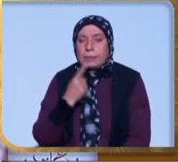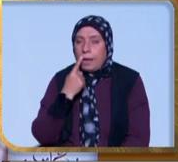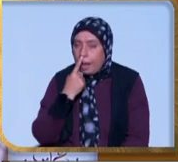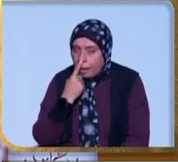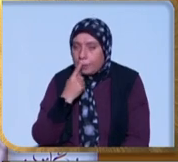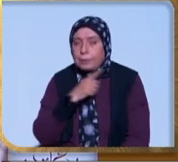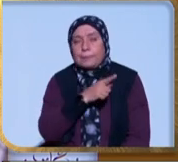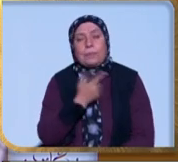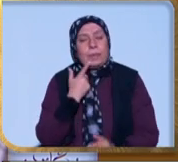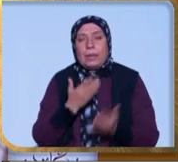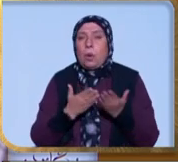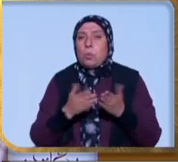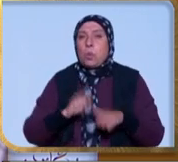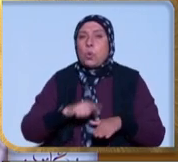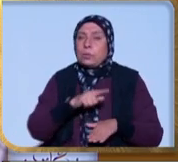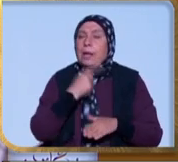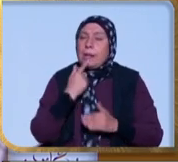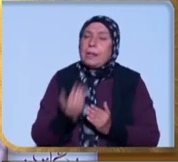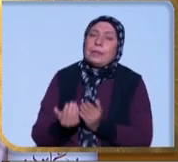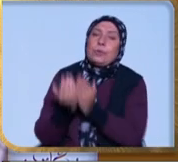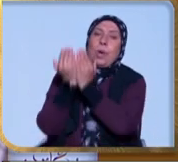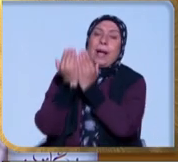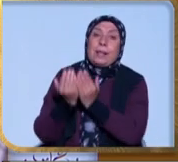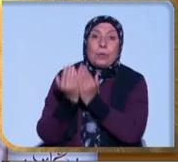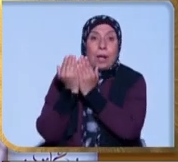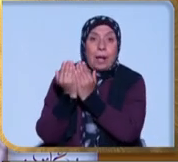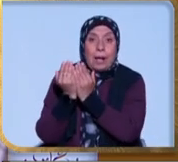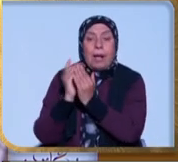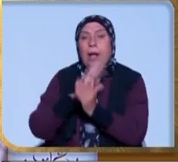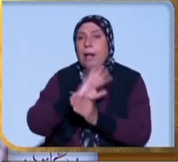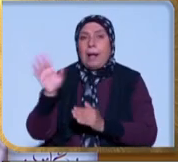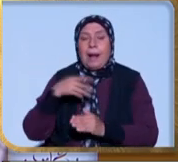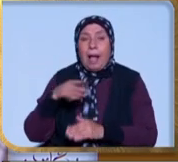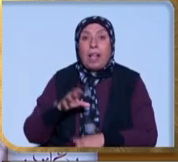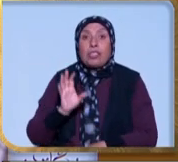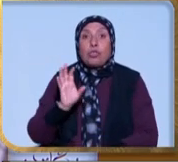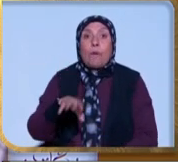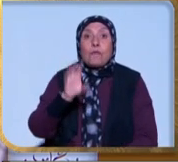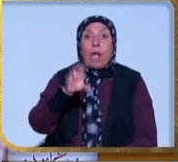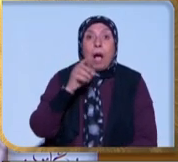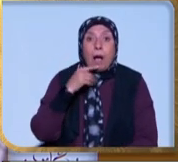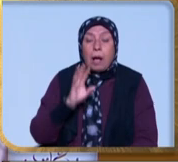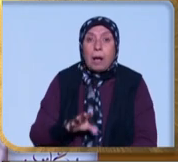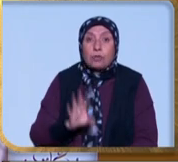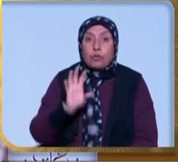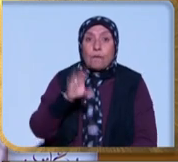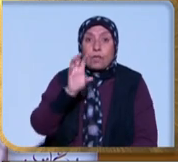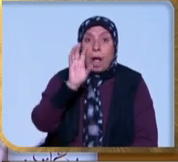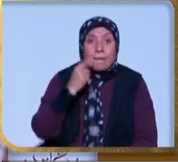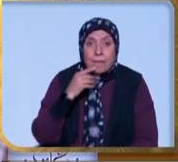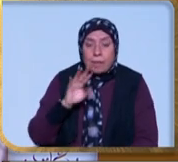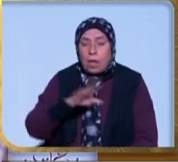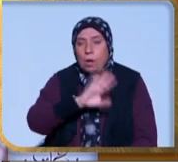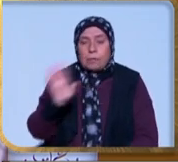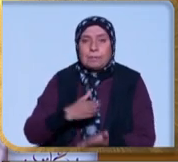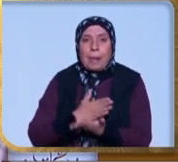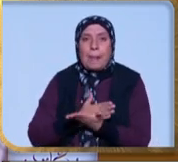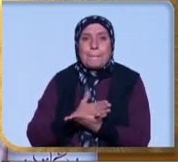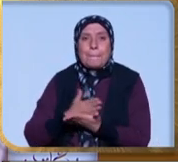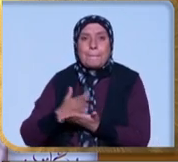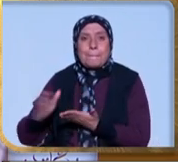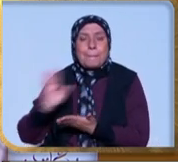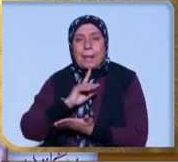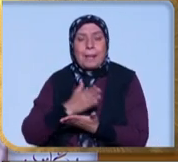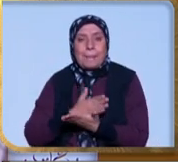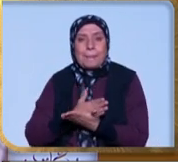ثم دعا موسى ربه فرجعت الضفادع إلى أماكنها وخلت ساعتها مصر من الضفادع،